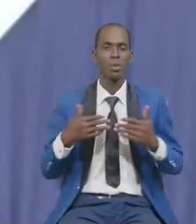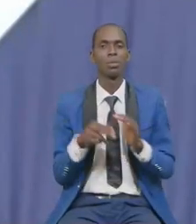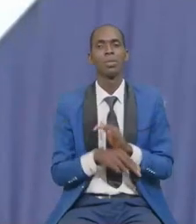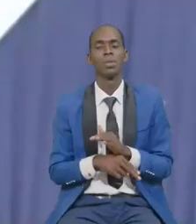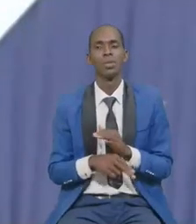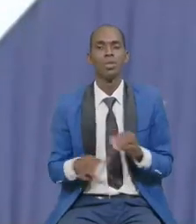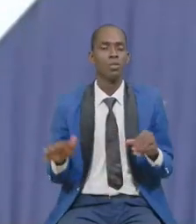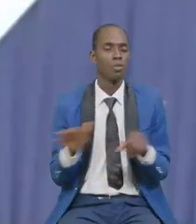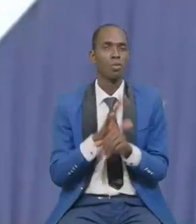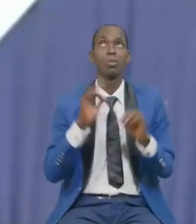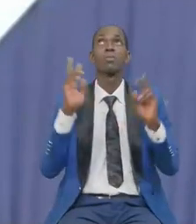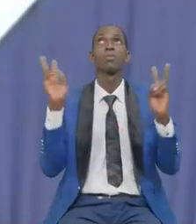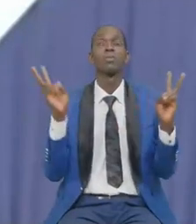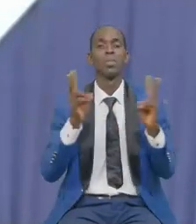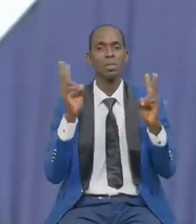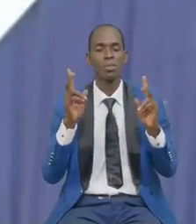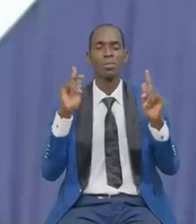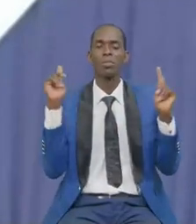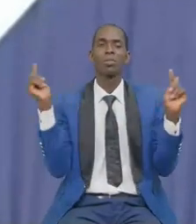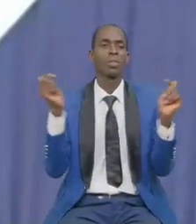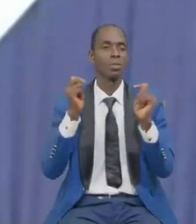victorieux, triomphant.